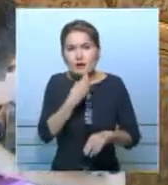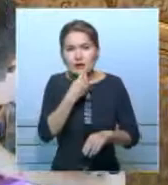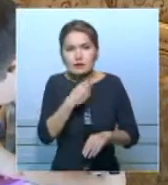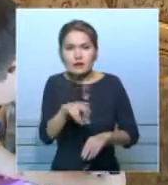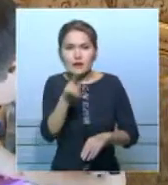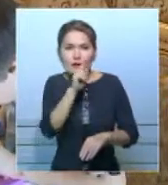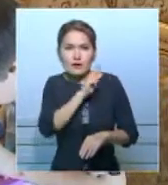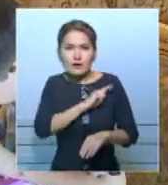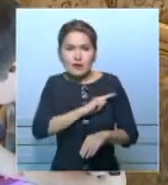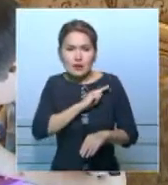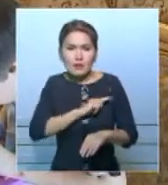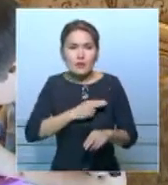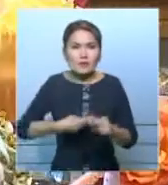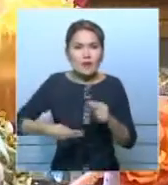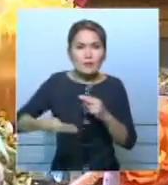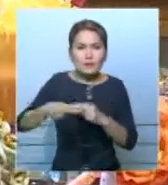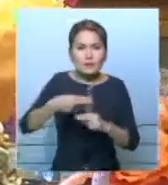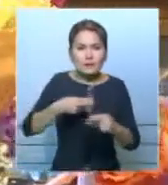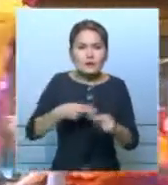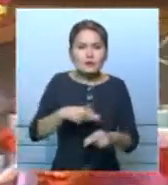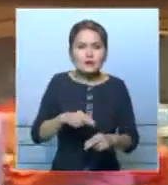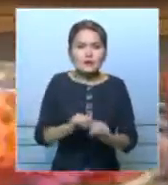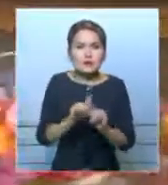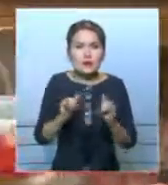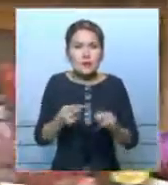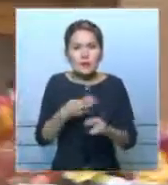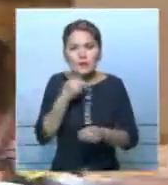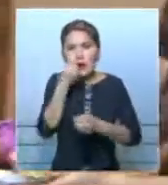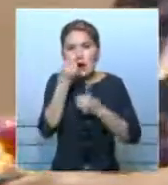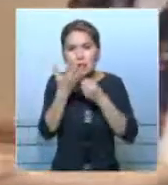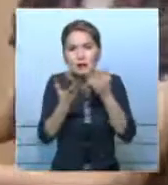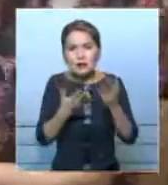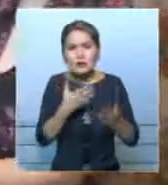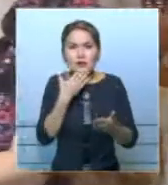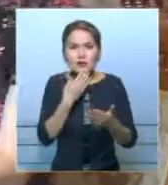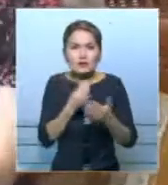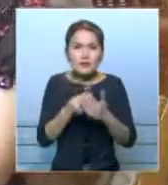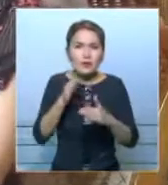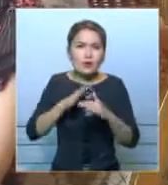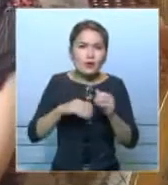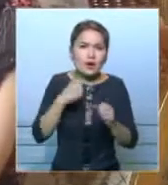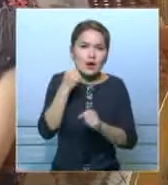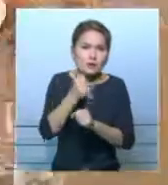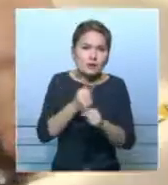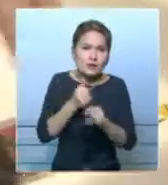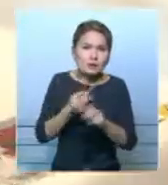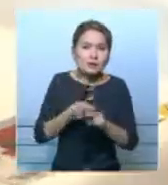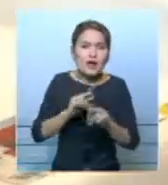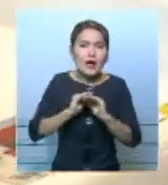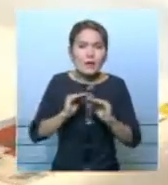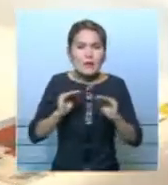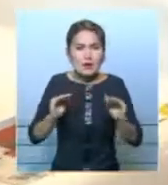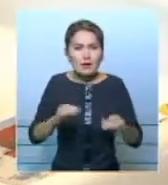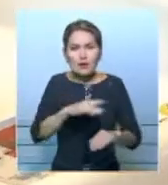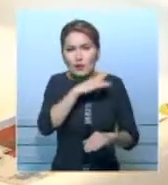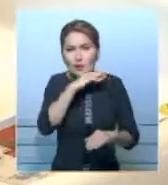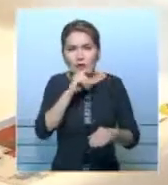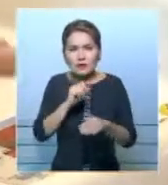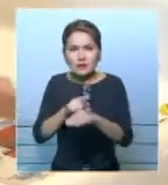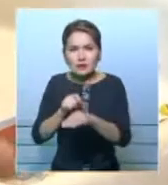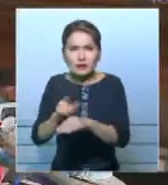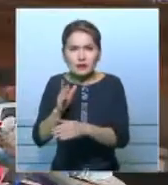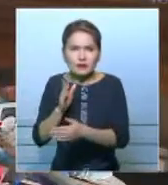бастайсыз. Қағаздан раушан гүлін, бәйшешек пен қызғалдақты жасау кез келген адамның тіпті балалардың да қолынан келеді.